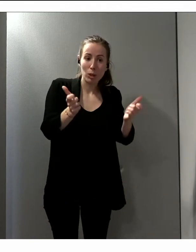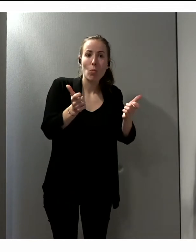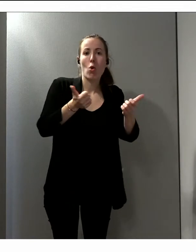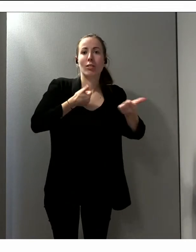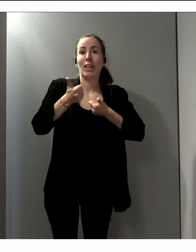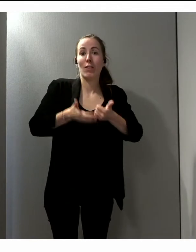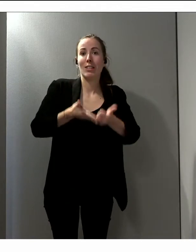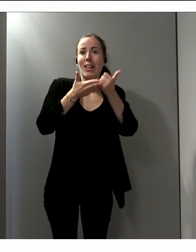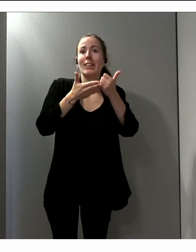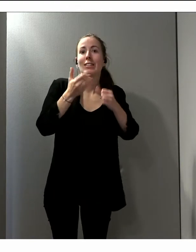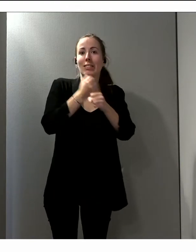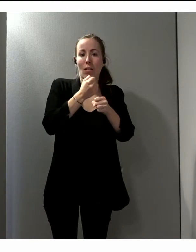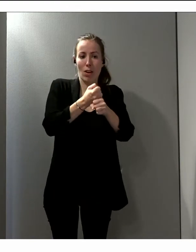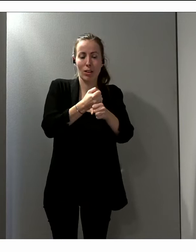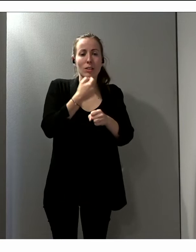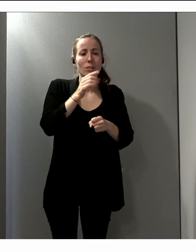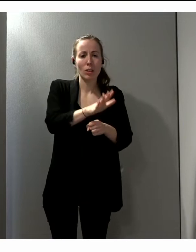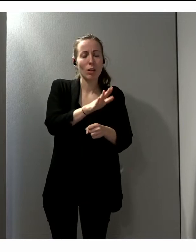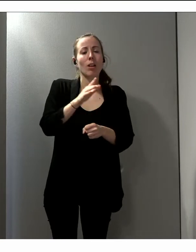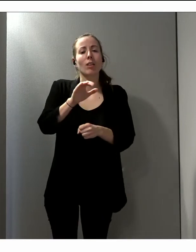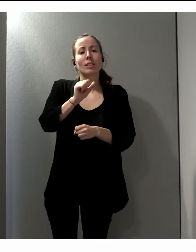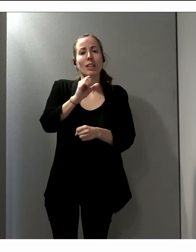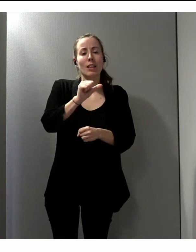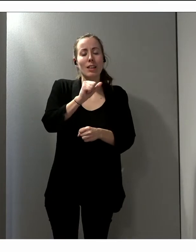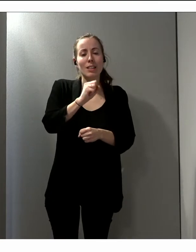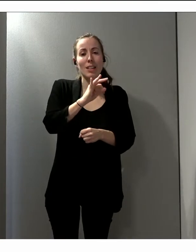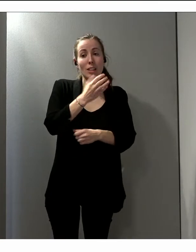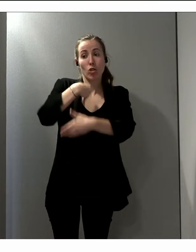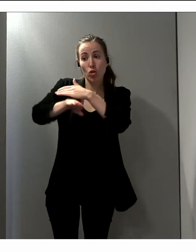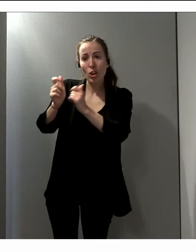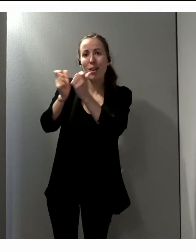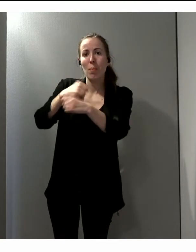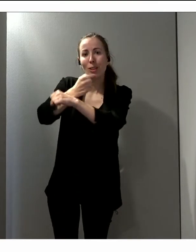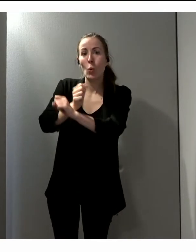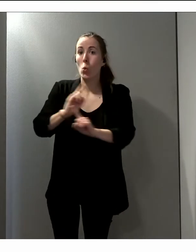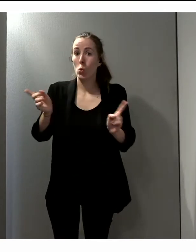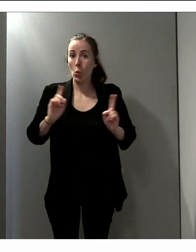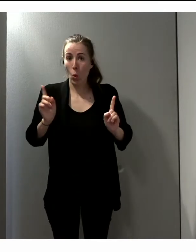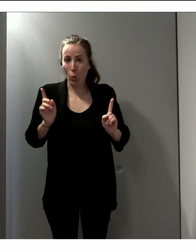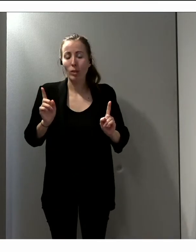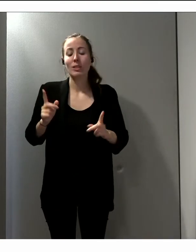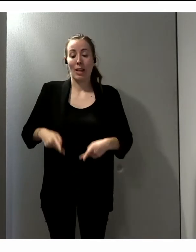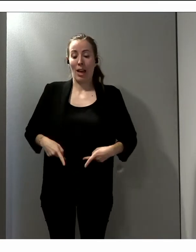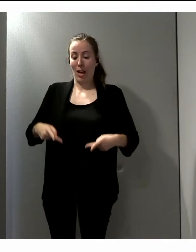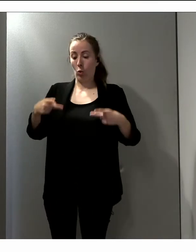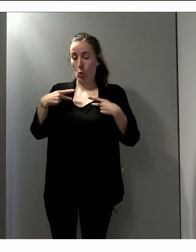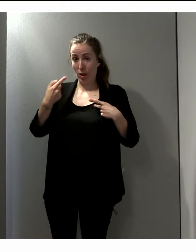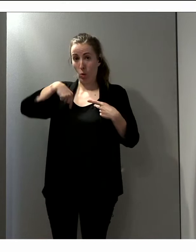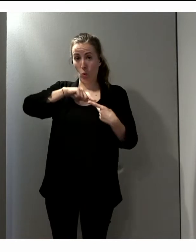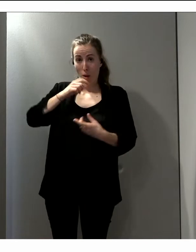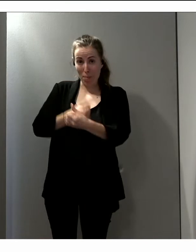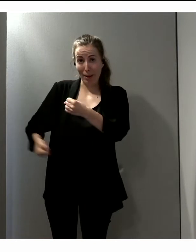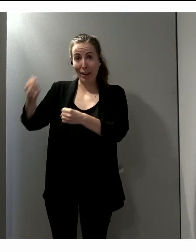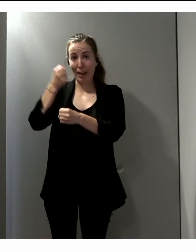le travail. Ce n'est pas un ESAT en détention, c'est un atelier que nous avons mis en place à partir